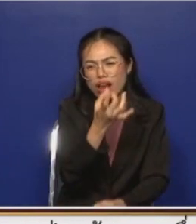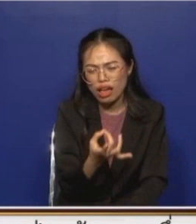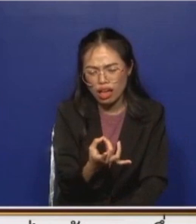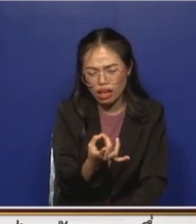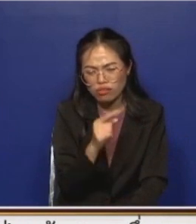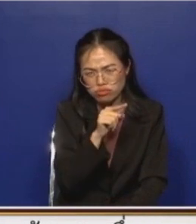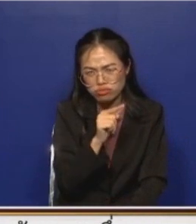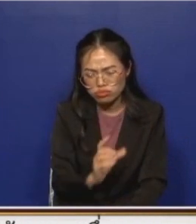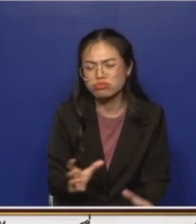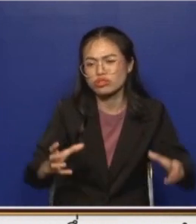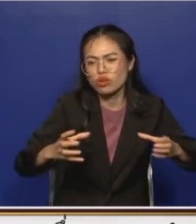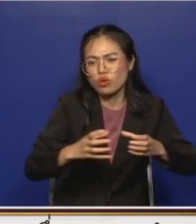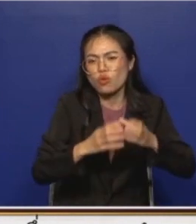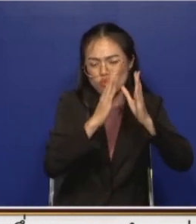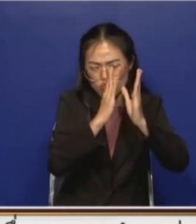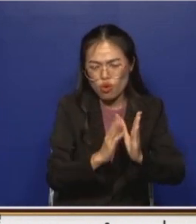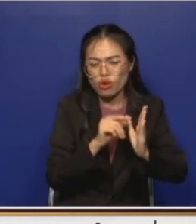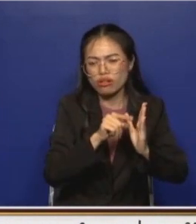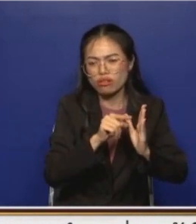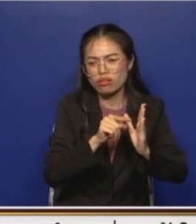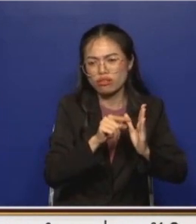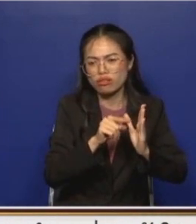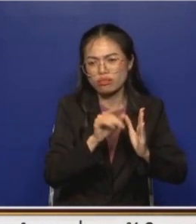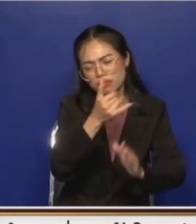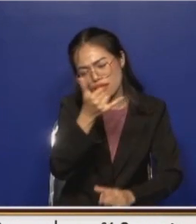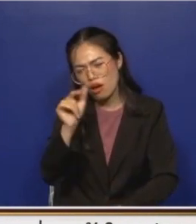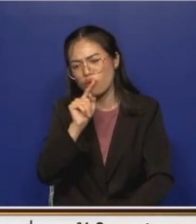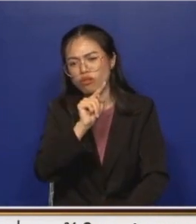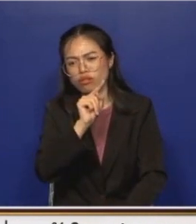ฮะ100,000 เยนท่านว่าเป็นเงินเท่าไหร่30,000 บาทเศษฮะ